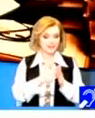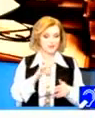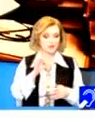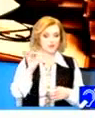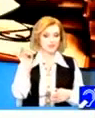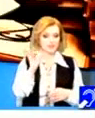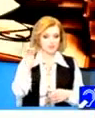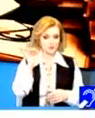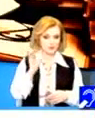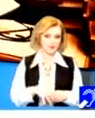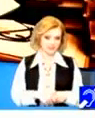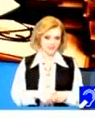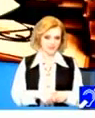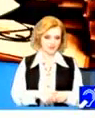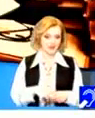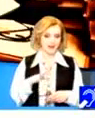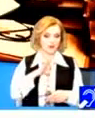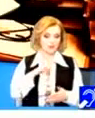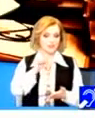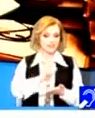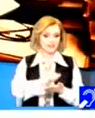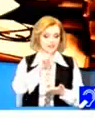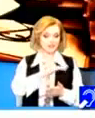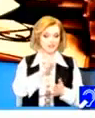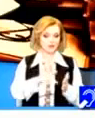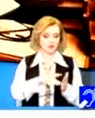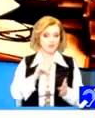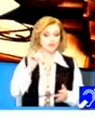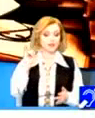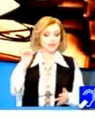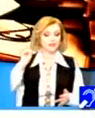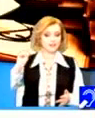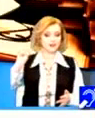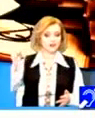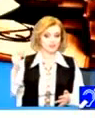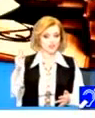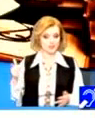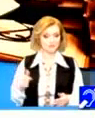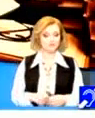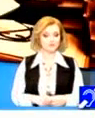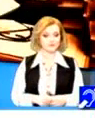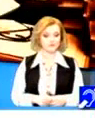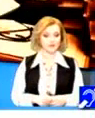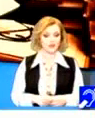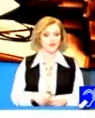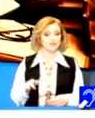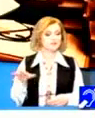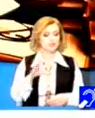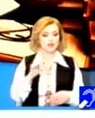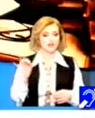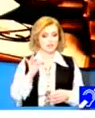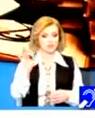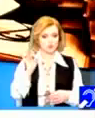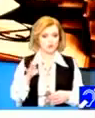1918-2018, 100 de cărți editate la Iași. Sunt volume publicate de-a lungul anilor atât în România cât și în Republica Moldova, ce reflectă istoria